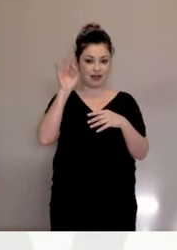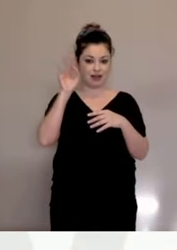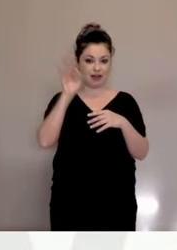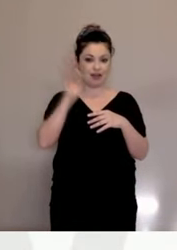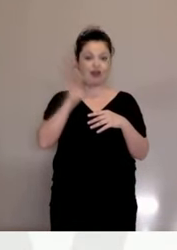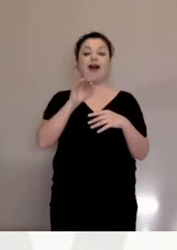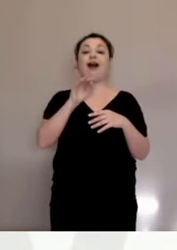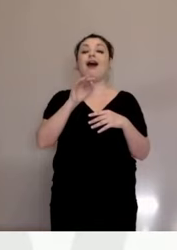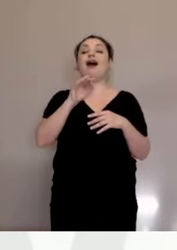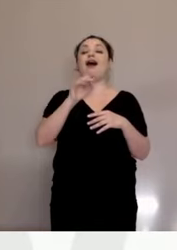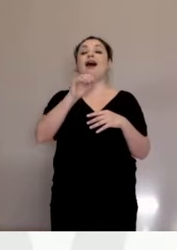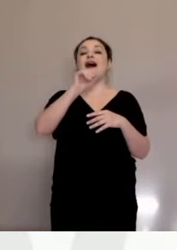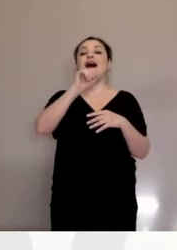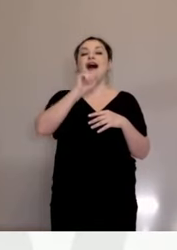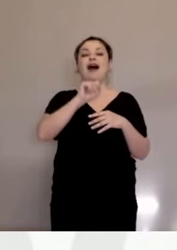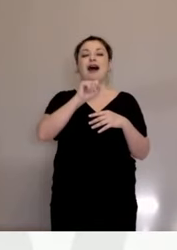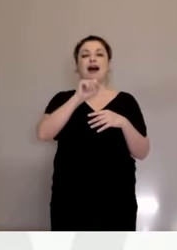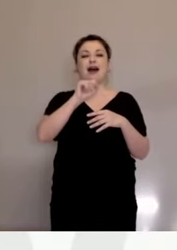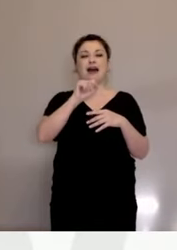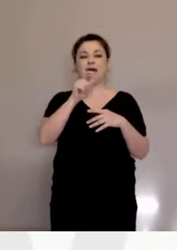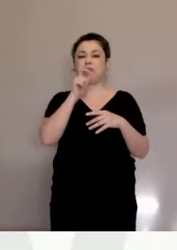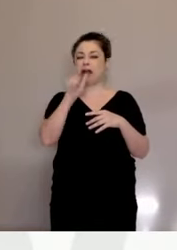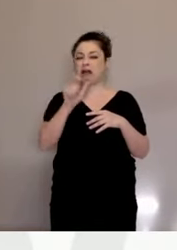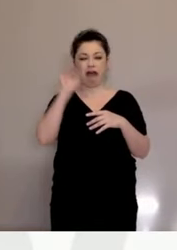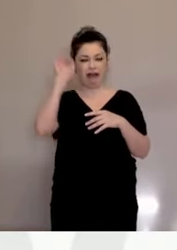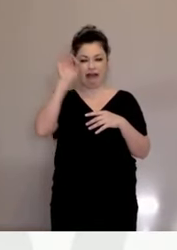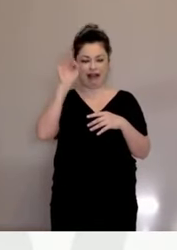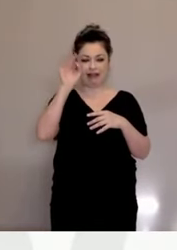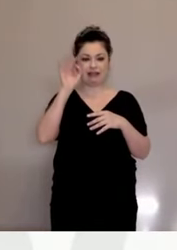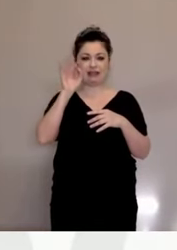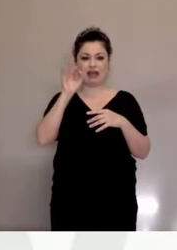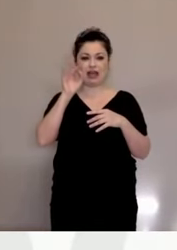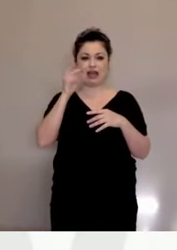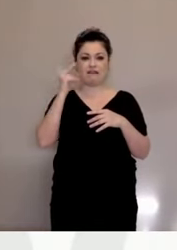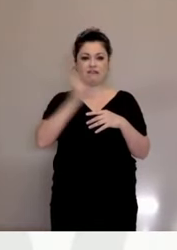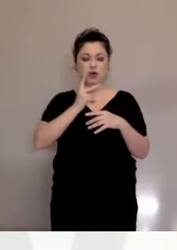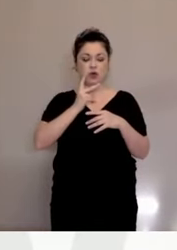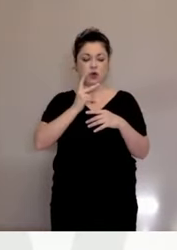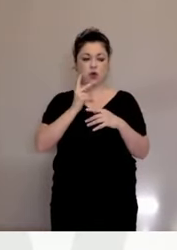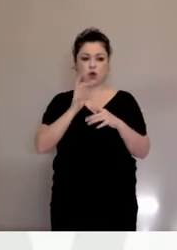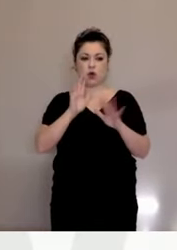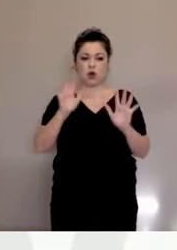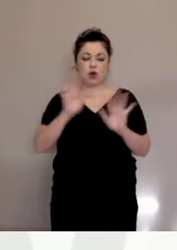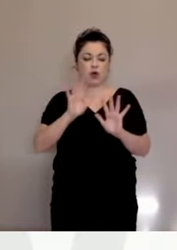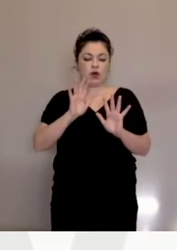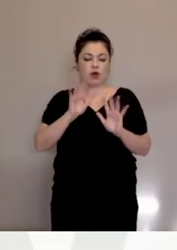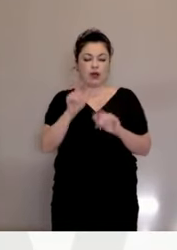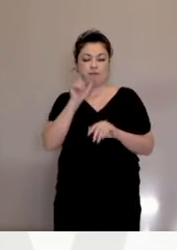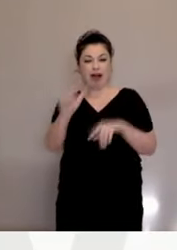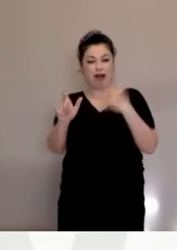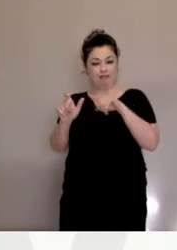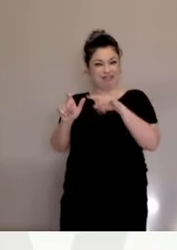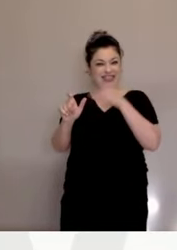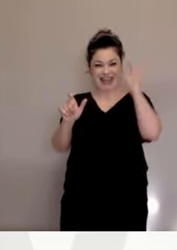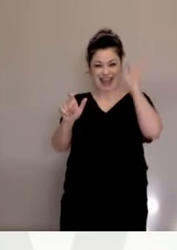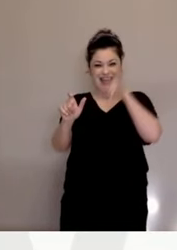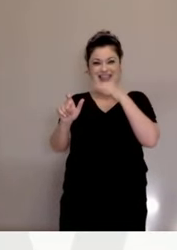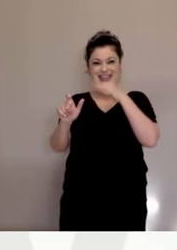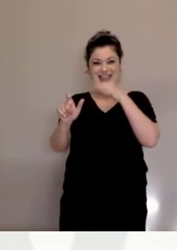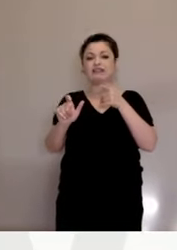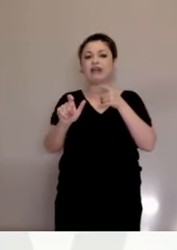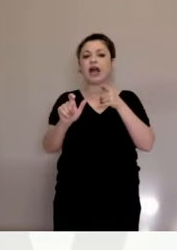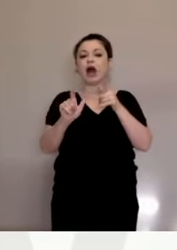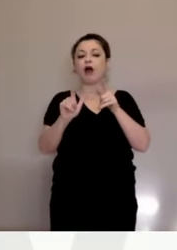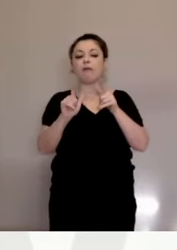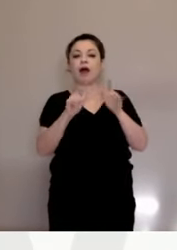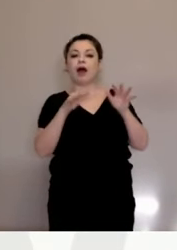automation, che è un barbarismo per dire il funzionamento automatico